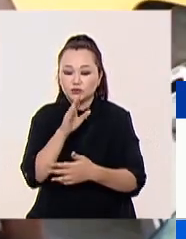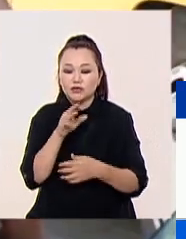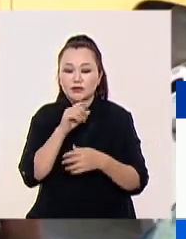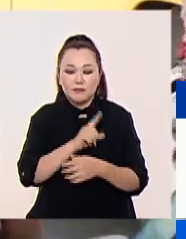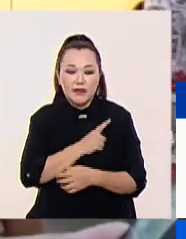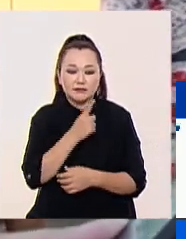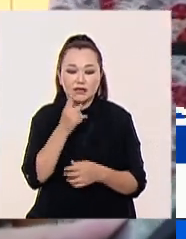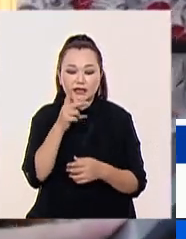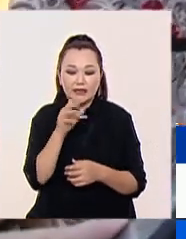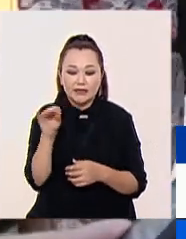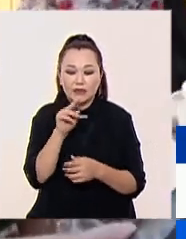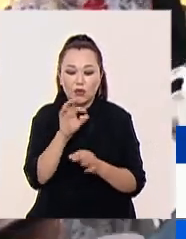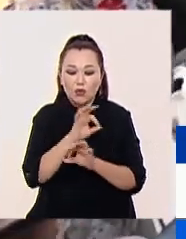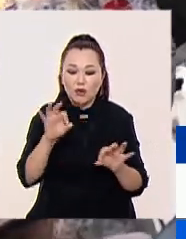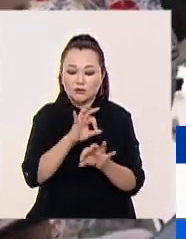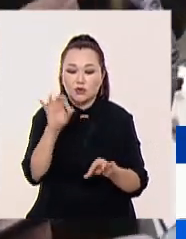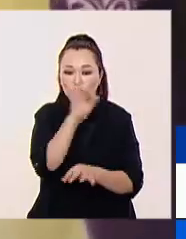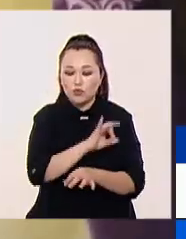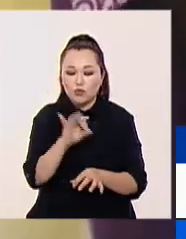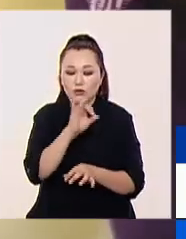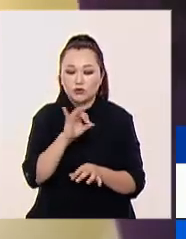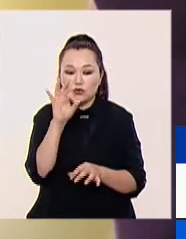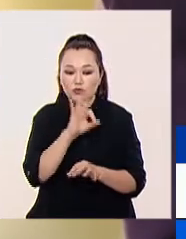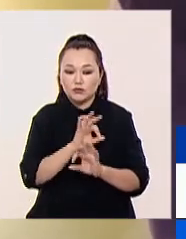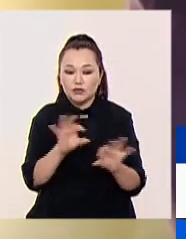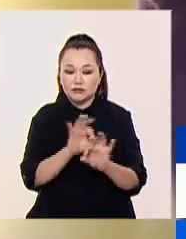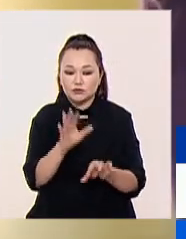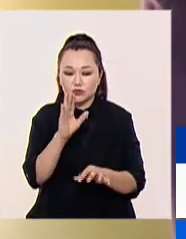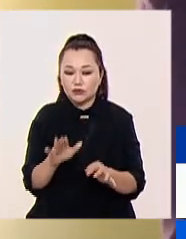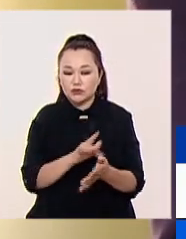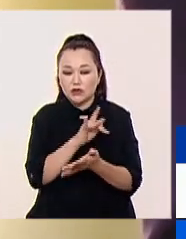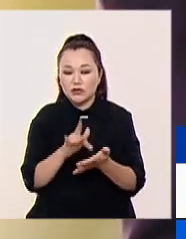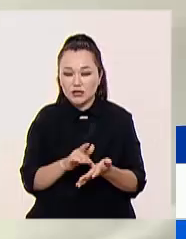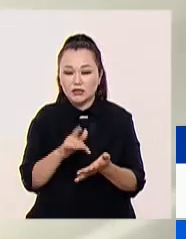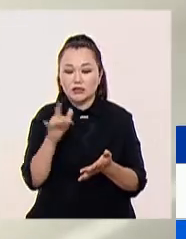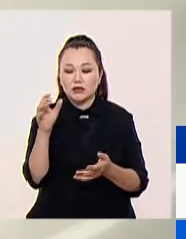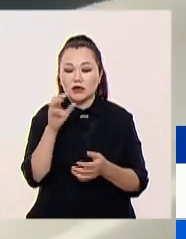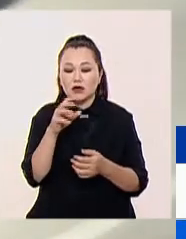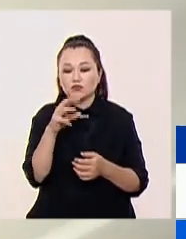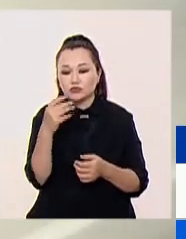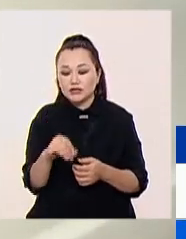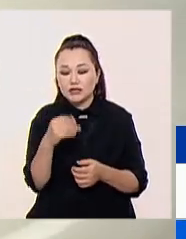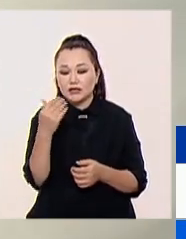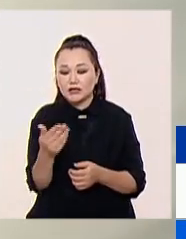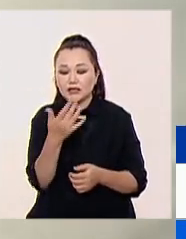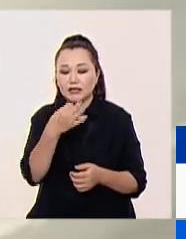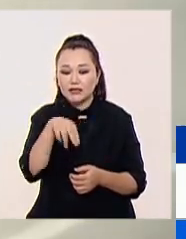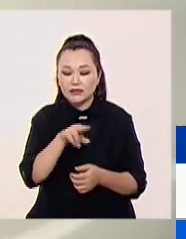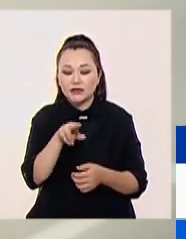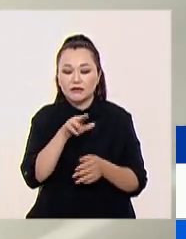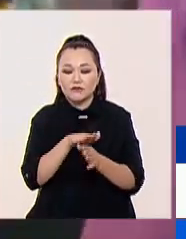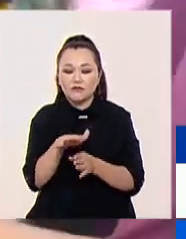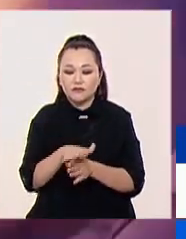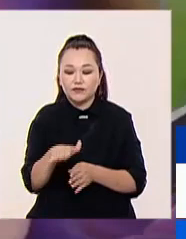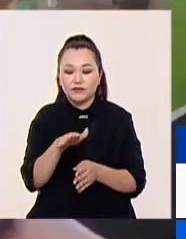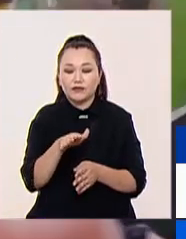жолаушыларға қаланың тарихы, оның қалыптасу жолы туралы айтып береді. Бұл автобустарда қалалық өлкетану мұражайының қызметкерлері гидтің міндетін атқарып